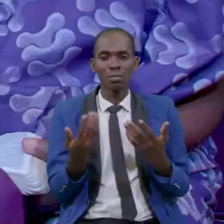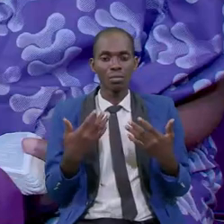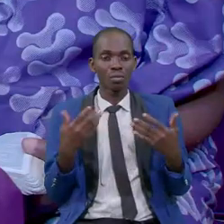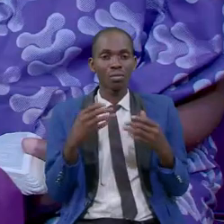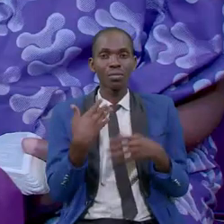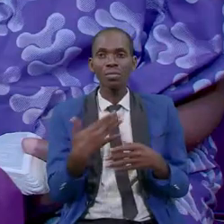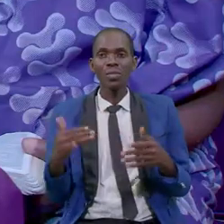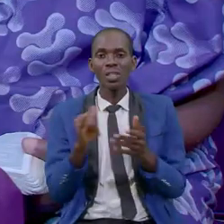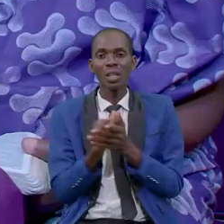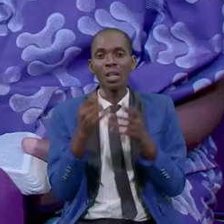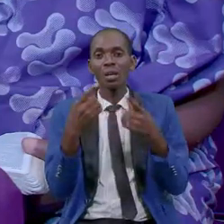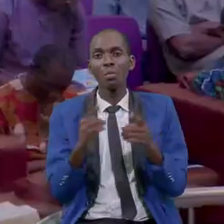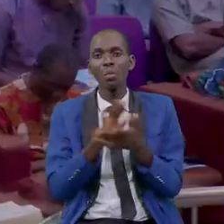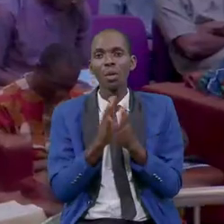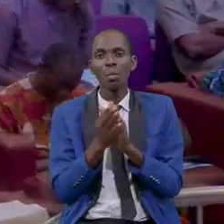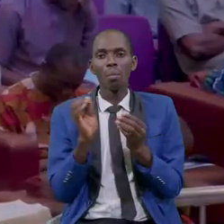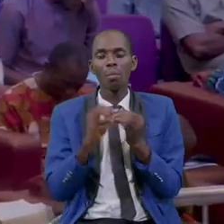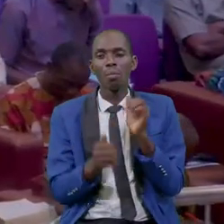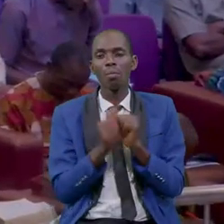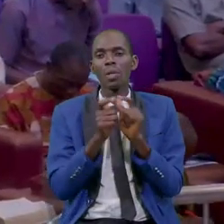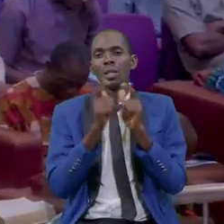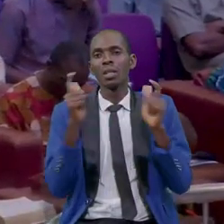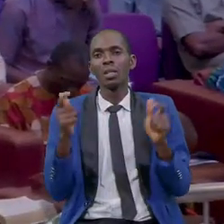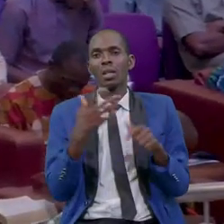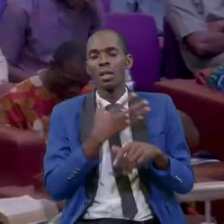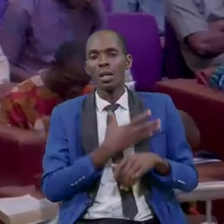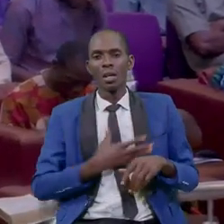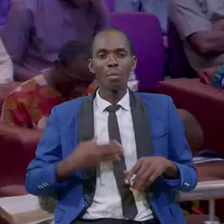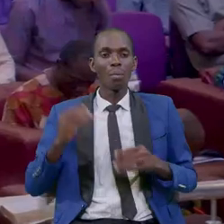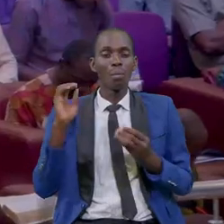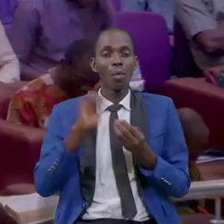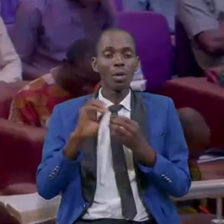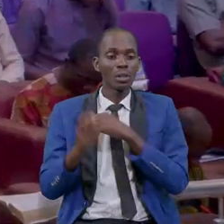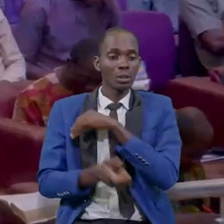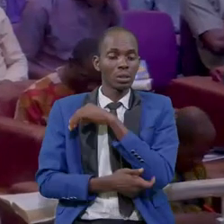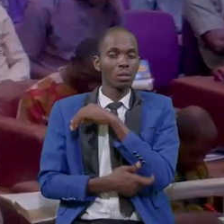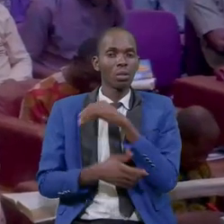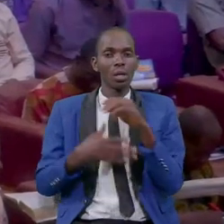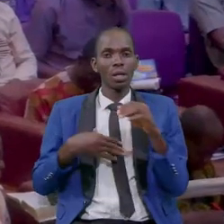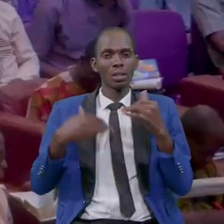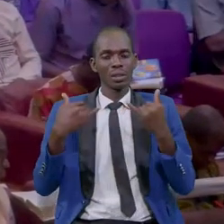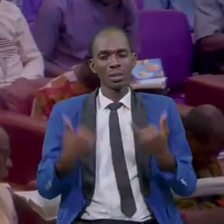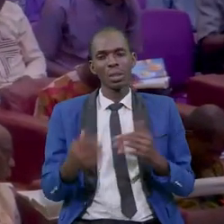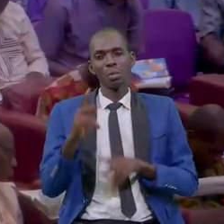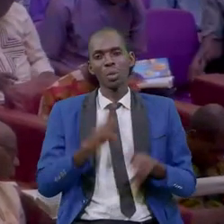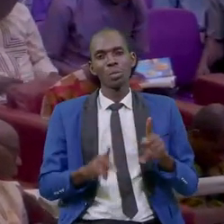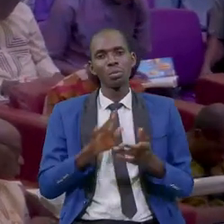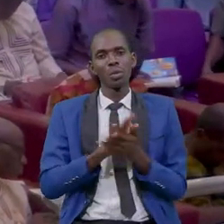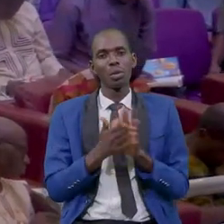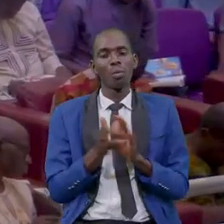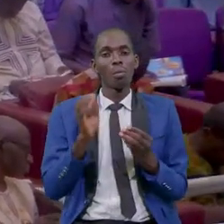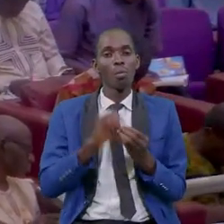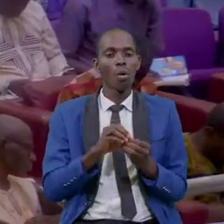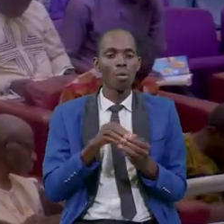les menaces très grandes, les choses deviennent très attrayantes et plusieurs